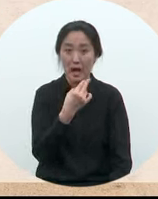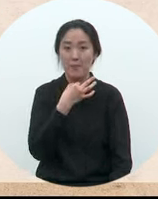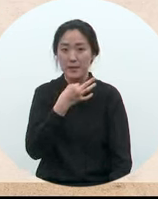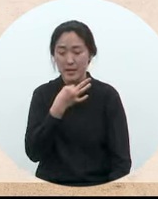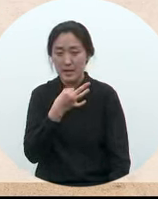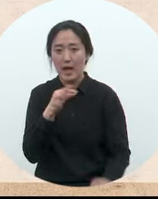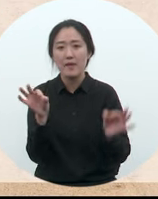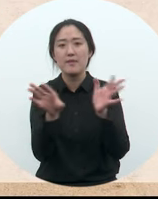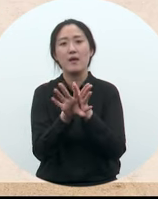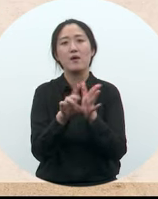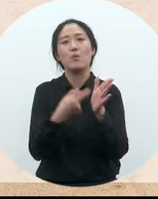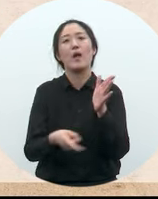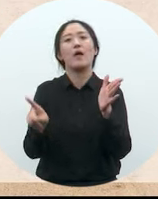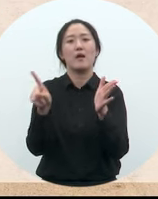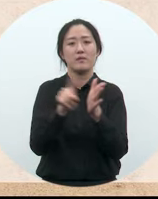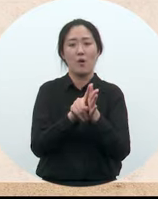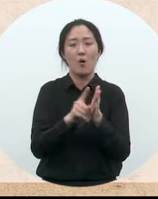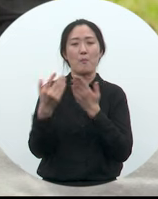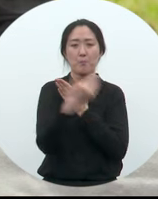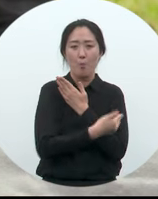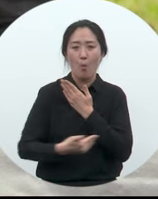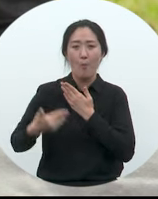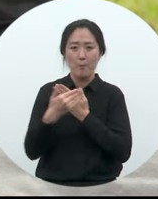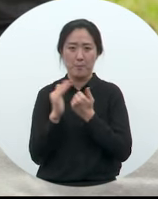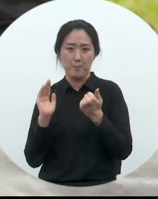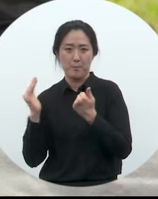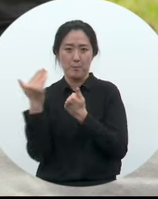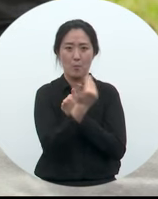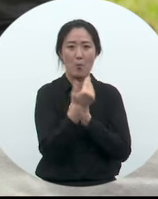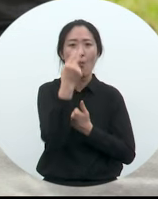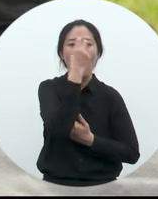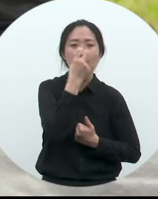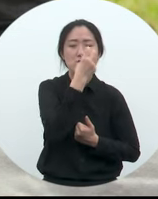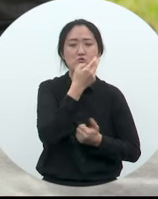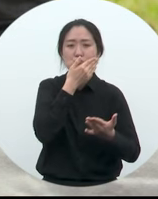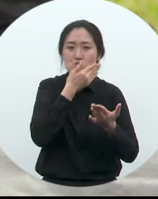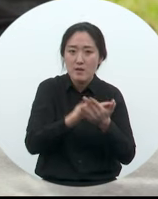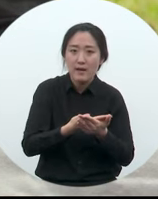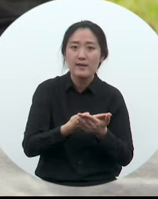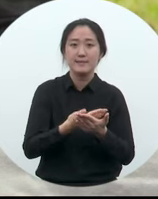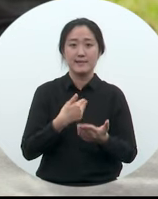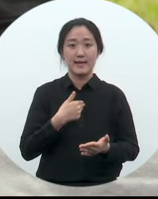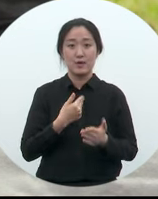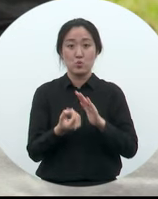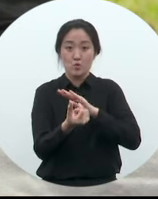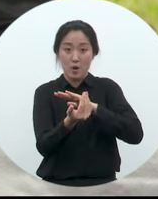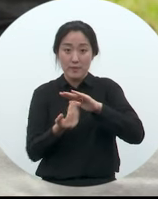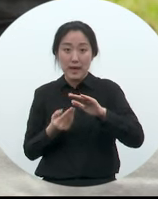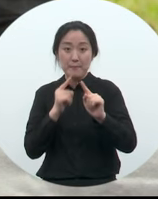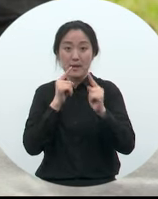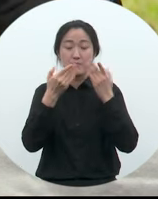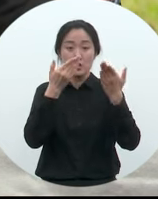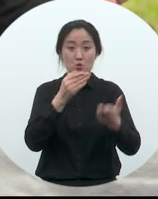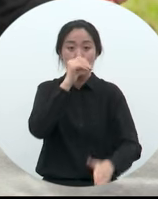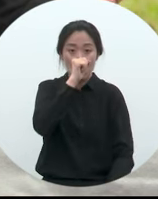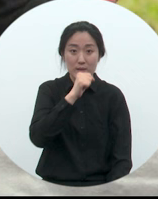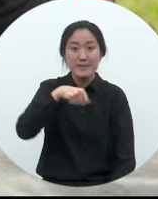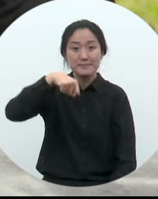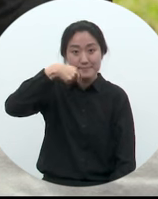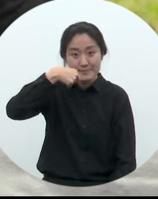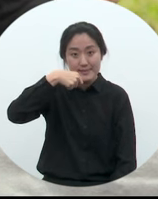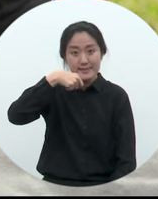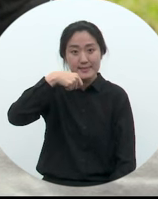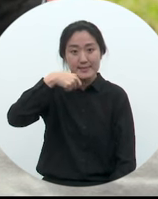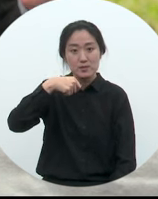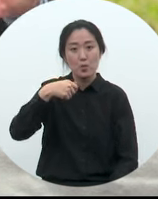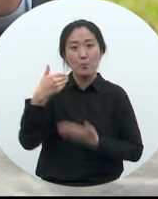비염과 아토피, 천식 없애기 위해서는 면역력 관리가 굉장히 중요한데 아까 제가 말씀드린 그